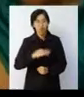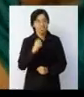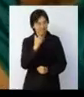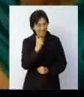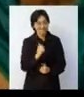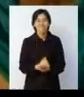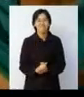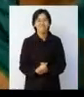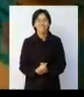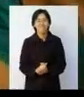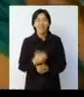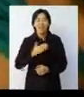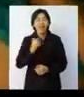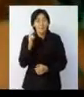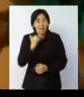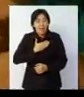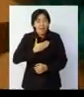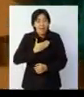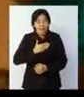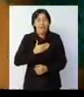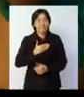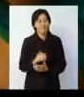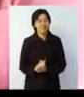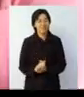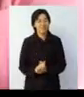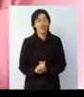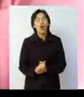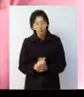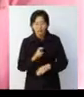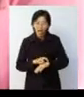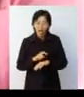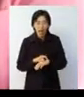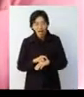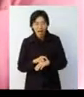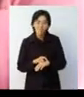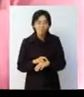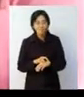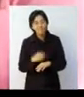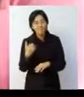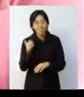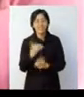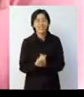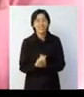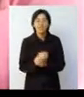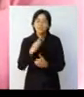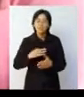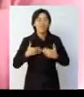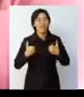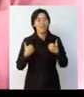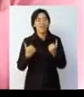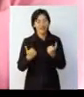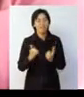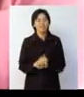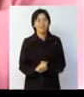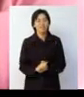ดีมากเลยค่ะทำให้แม่นี่มีเวลามากขึ้นสะดวกสบ